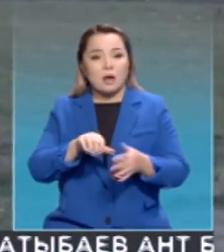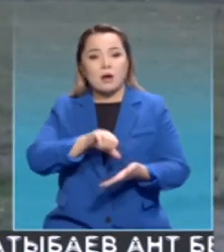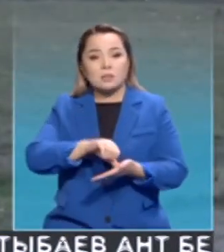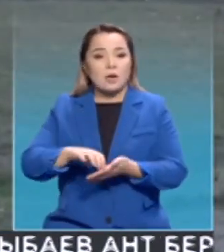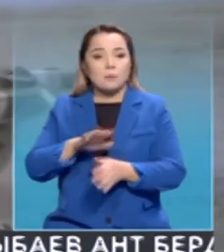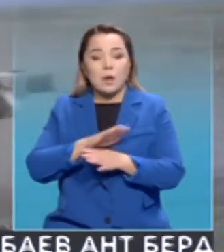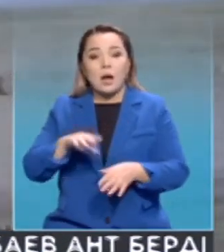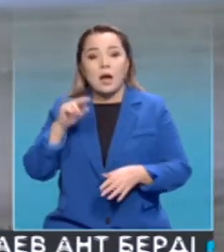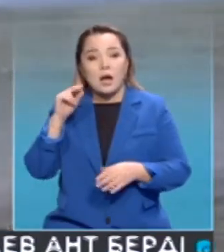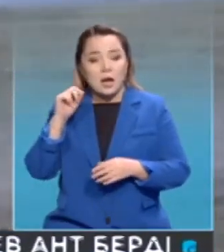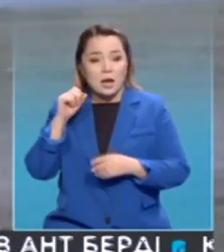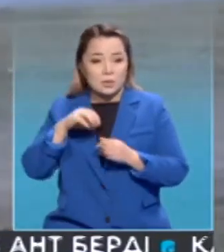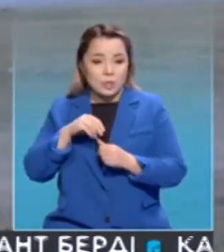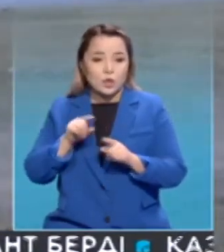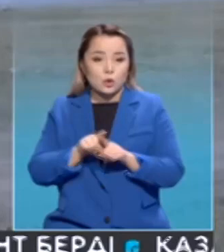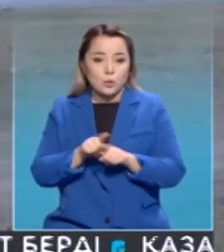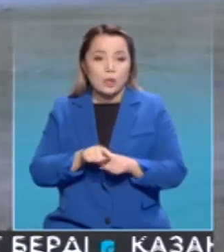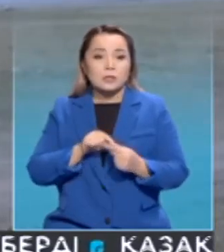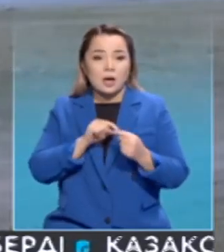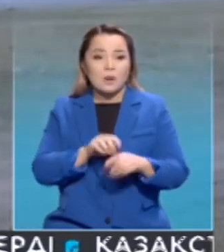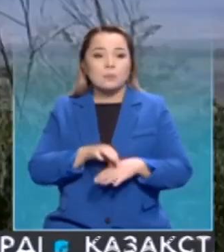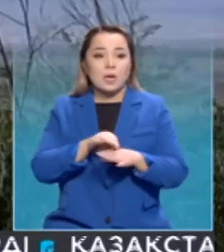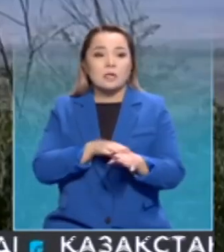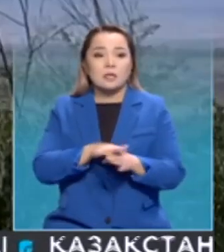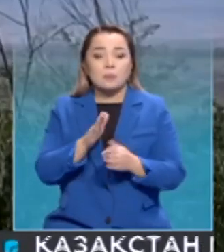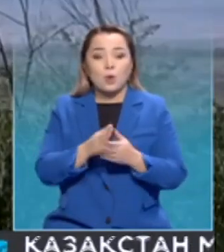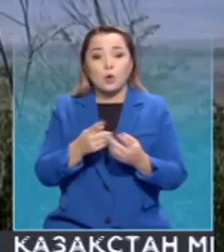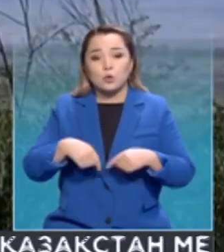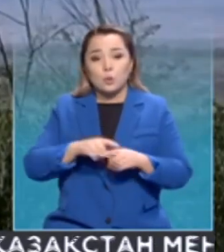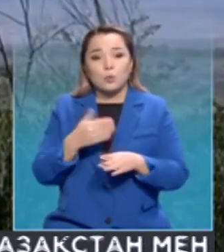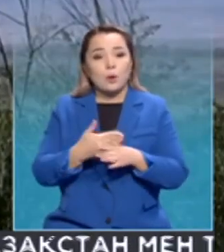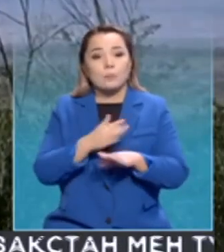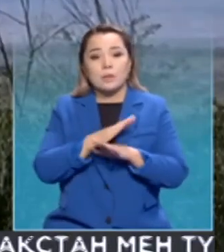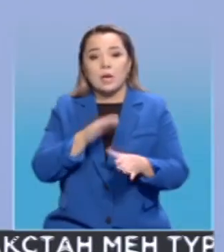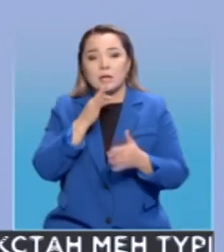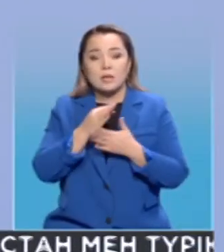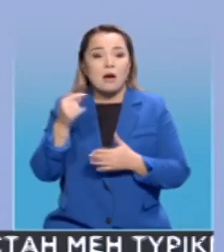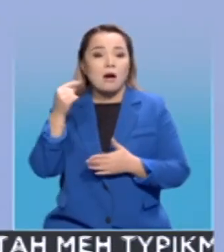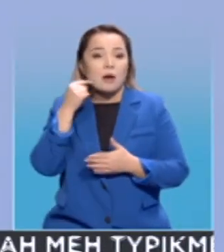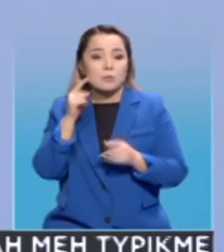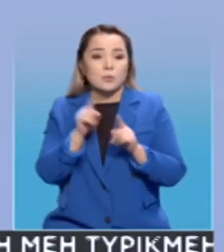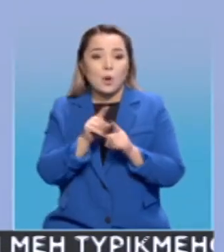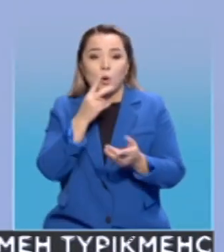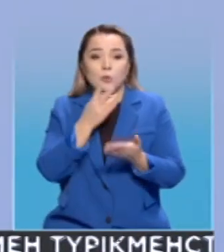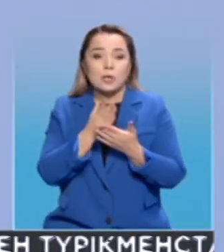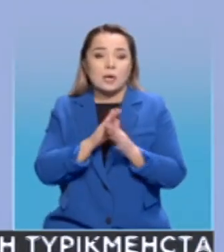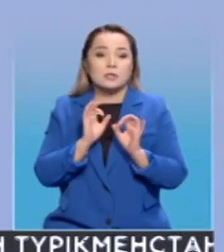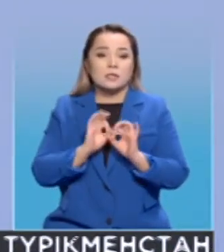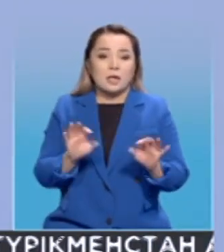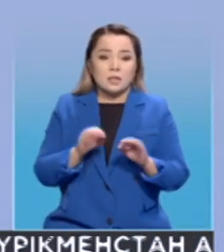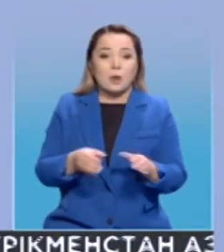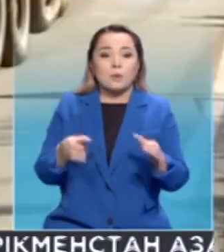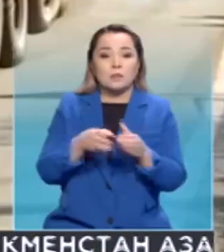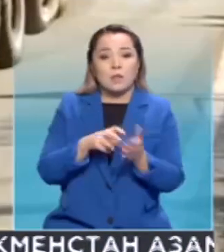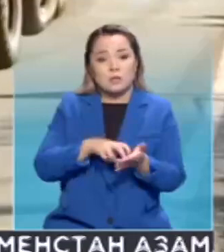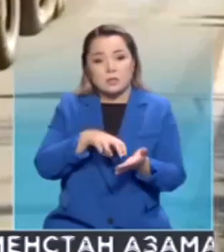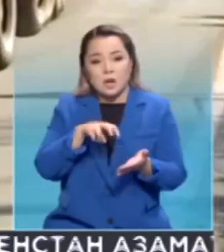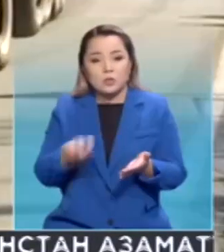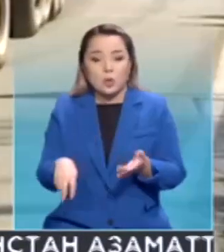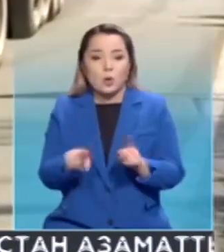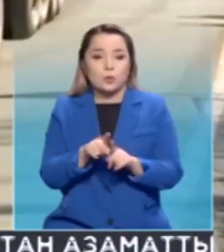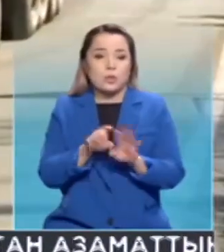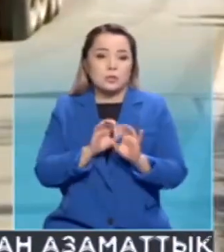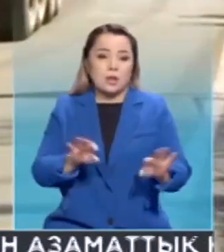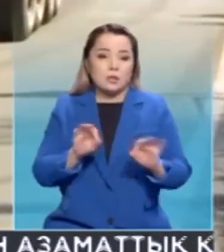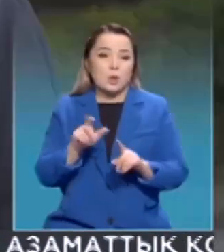Таулы Қарабақ үшін қан төгіскенде де Никол Пашинян ұйым көмектеспеген үшін ренішін білдіргені естетіпті. Бірлестіктен шығу жайлы сөздер